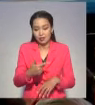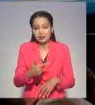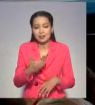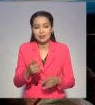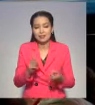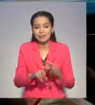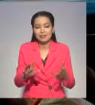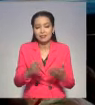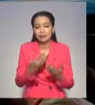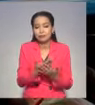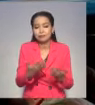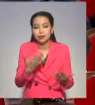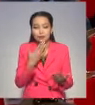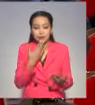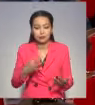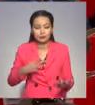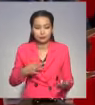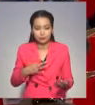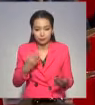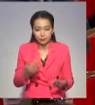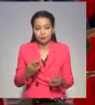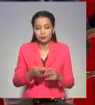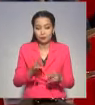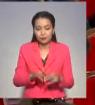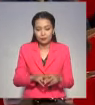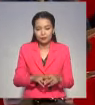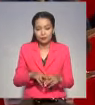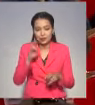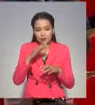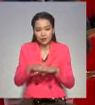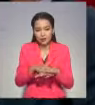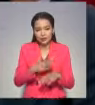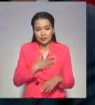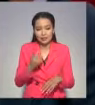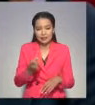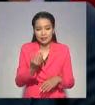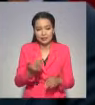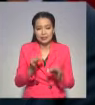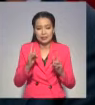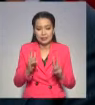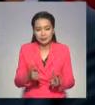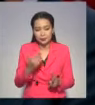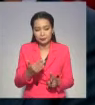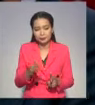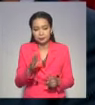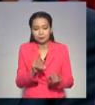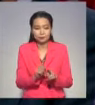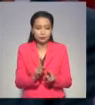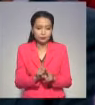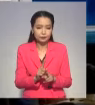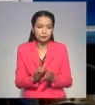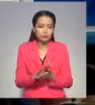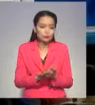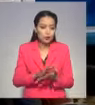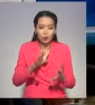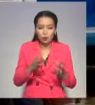их этнической принадлежности. Но есть и те, кто стремится подорвать наше единство и согласие. Причем они не имеют ничего общего